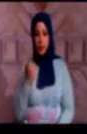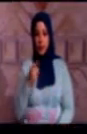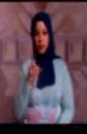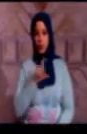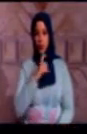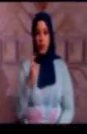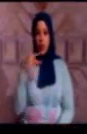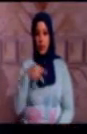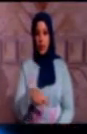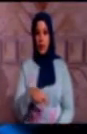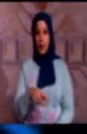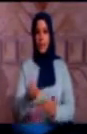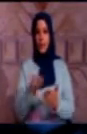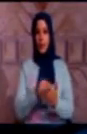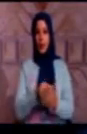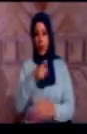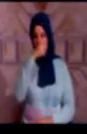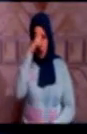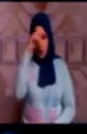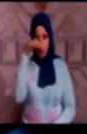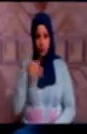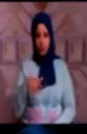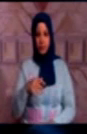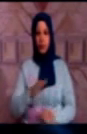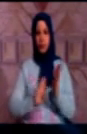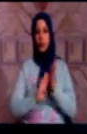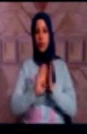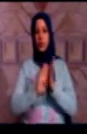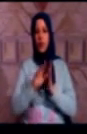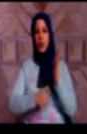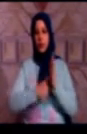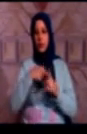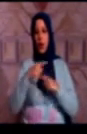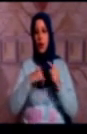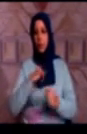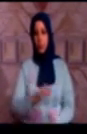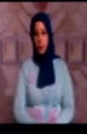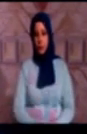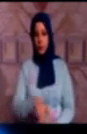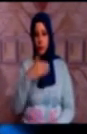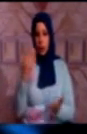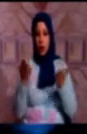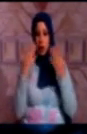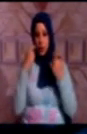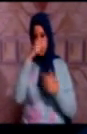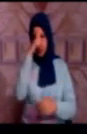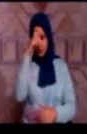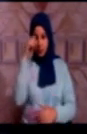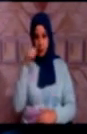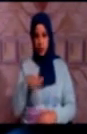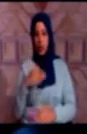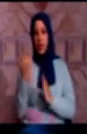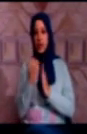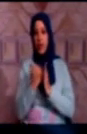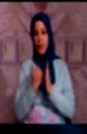شهر 8 هو الذروه في درجات الحراره متوقع انه يبقى في درجات حراره مرتفعه هيحصل تخفيف